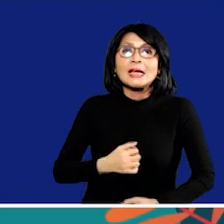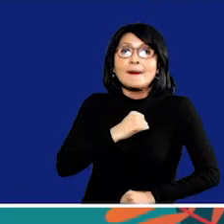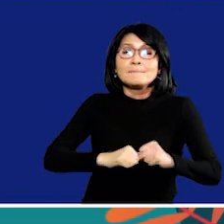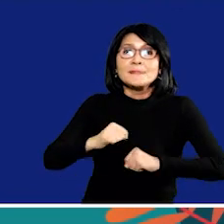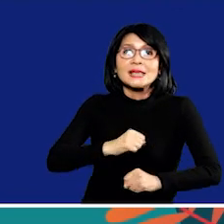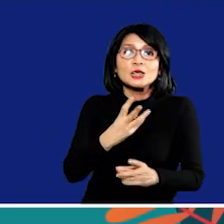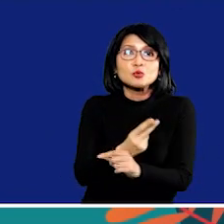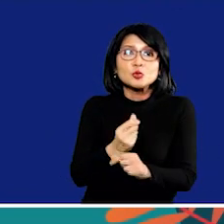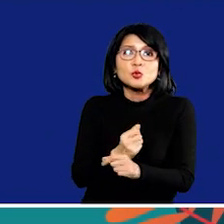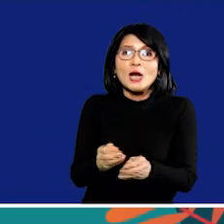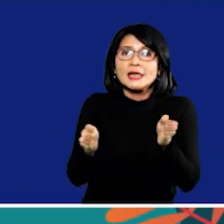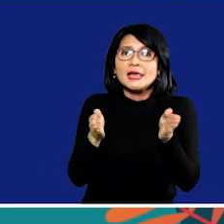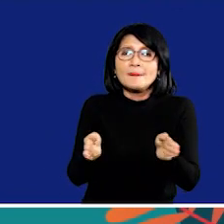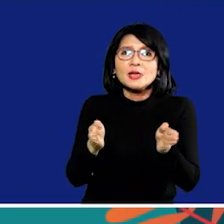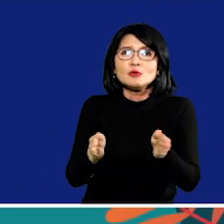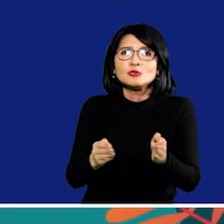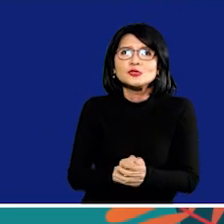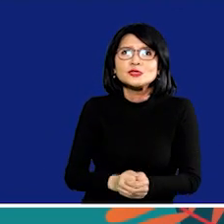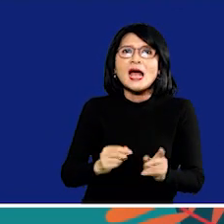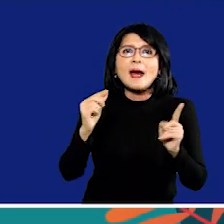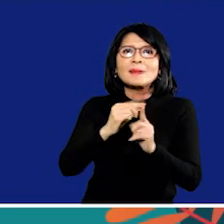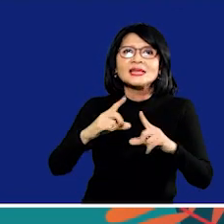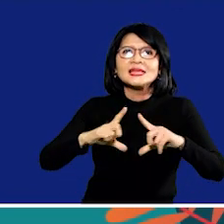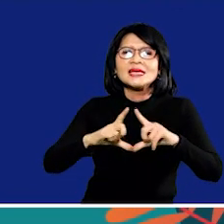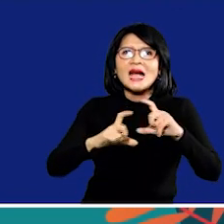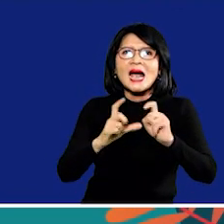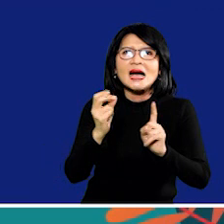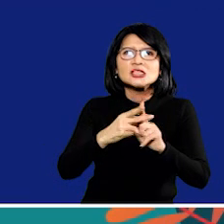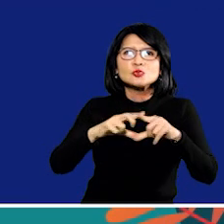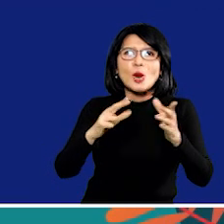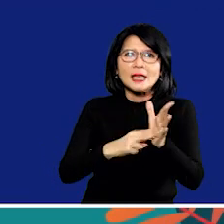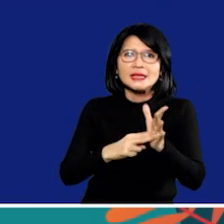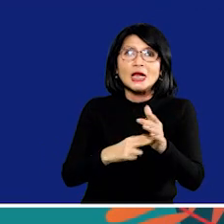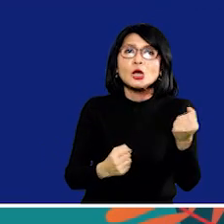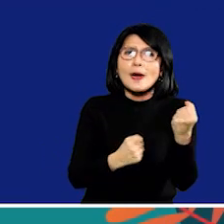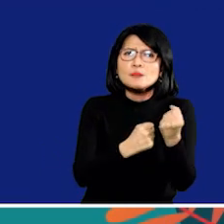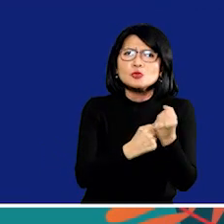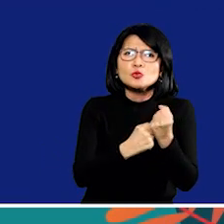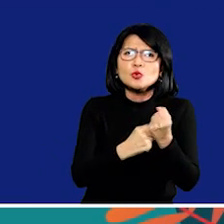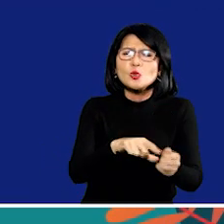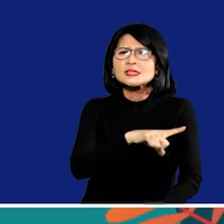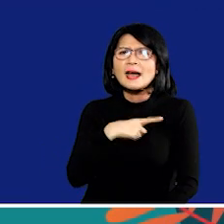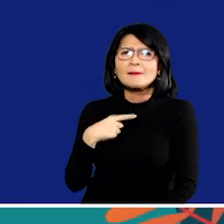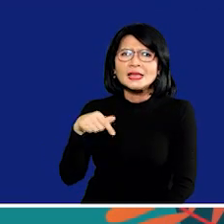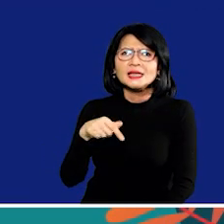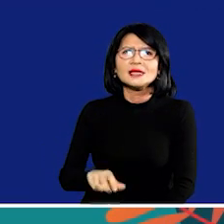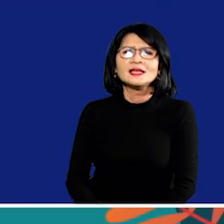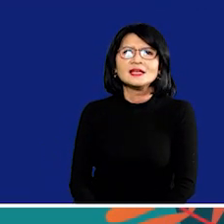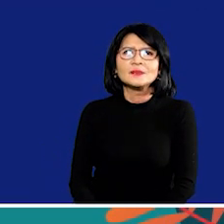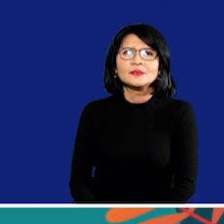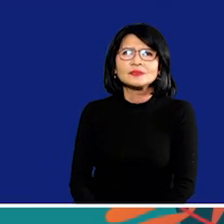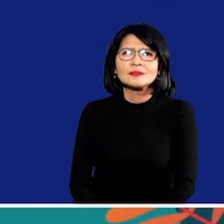asuhan di tempat Selvin tinggal. Kan mendukung Selvin selama ini bagaimana mereka? Kalau kami